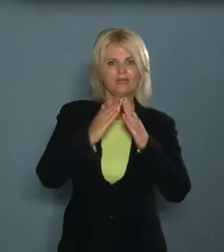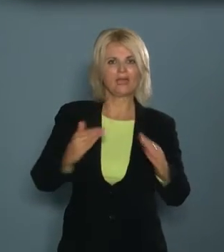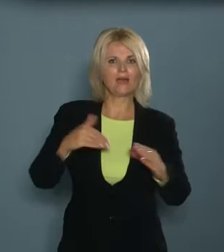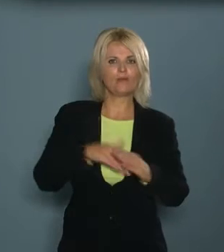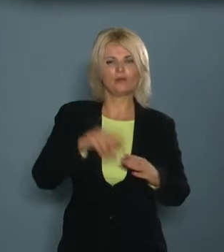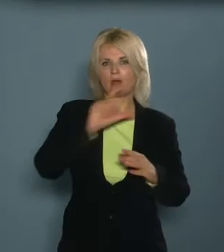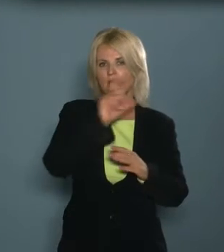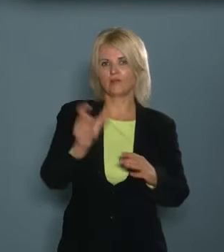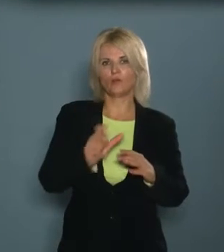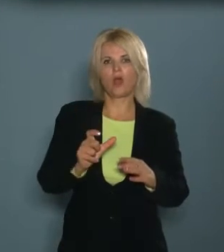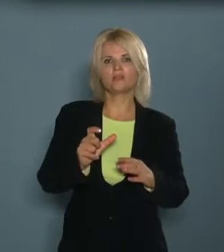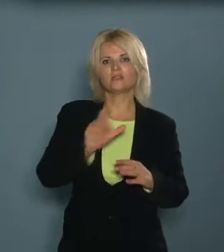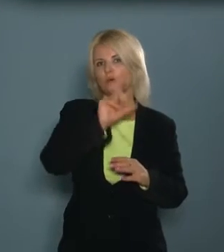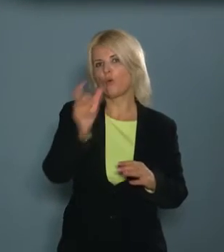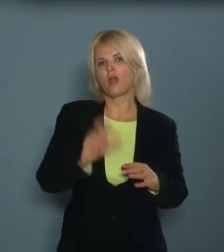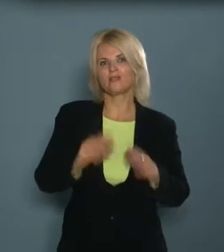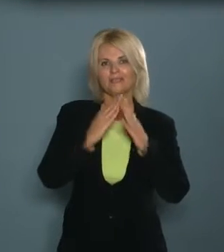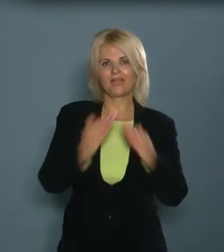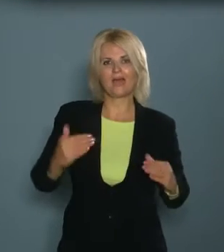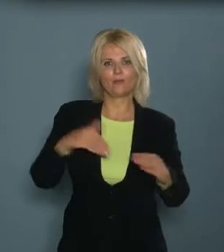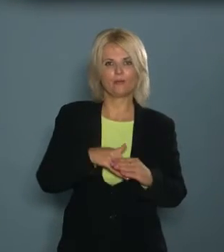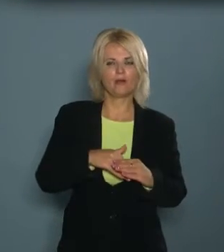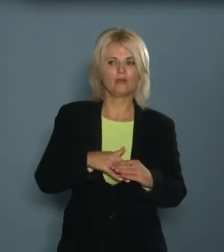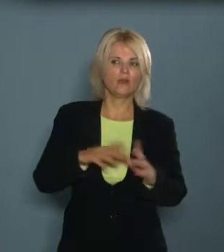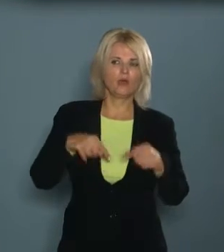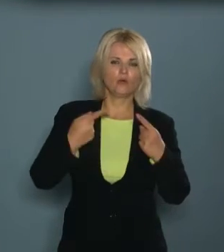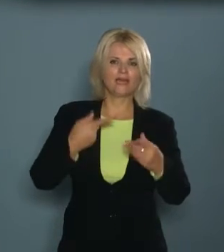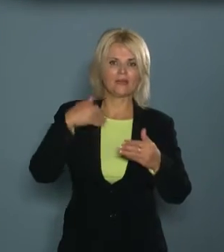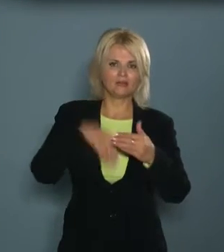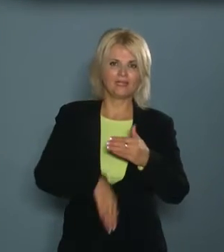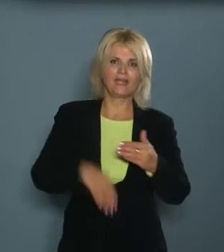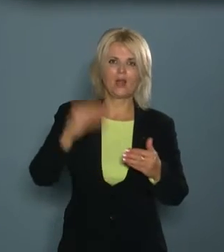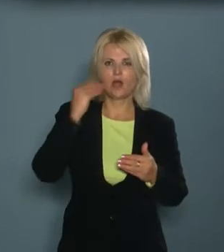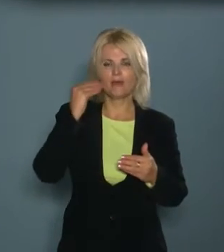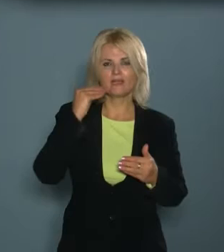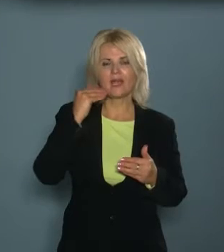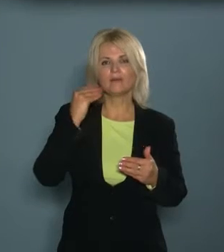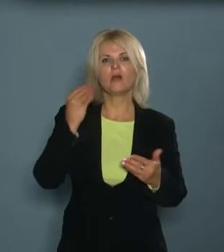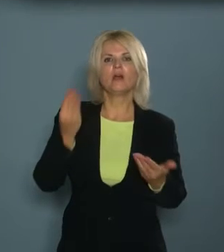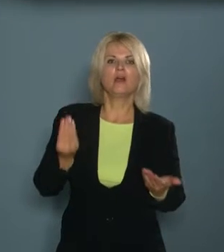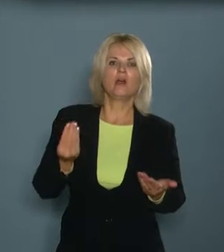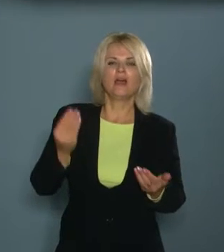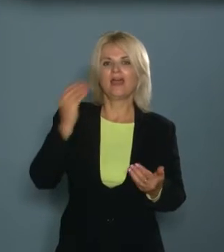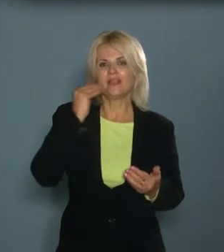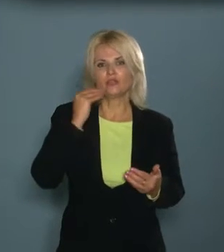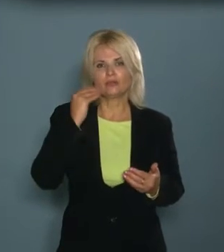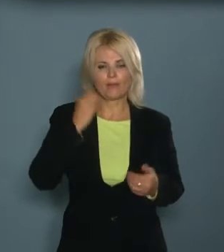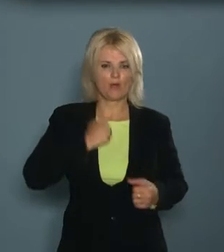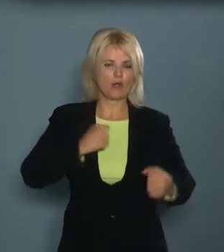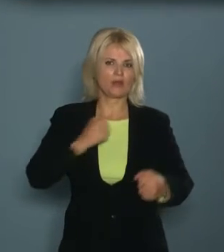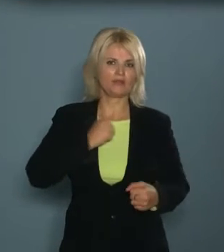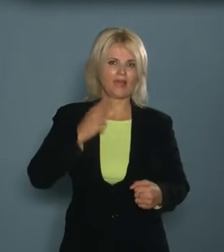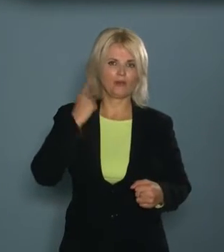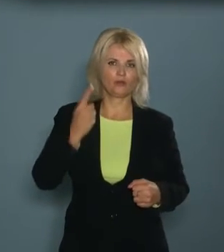vagy egy-egy olaszországi táborban ahhoz, hogy aztán valaki Dél-Amerikába, az Egyesült Államokba, vagy Kanadába, vagy Ausztráliába